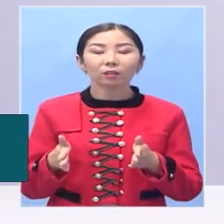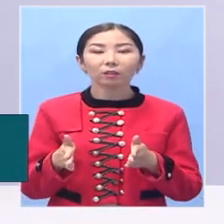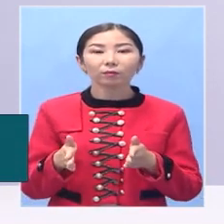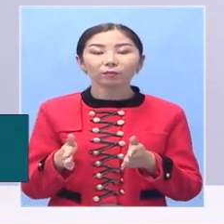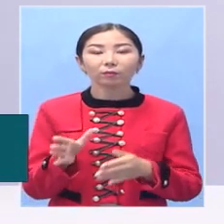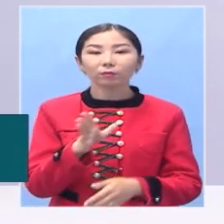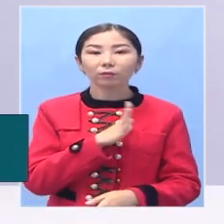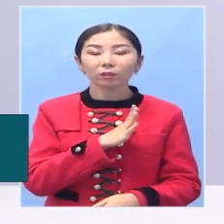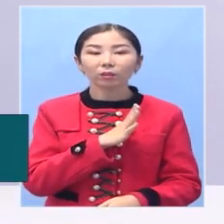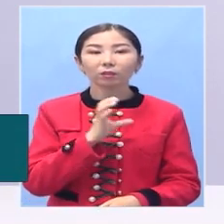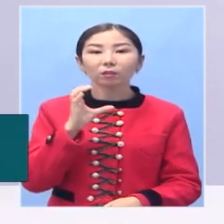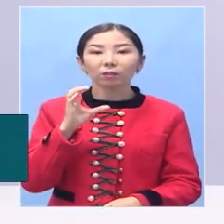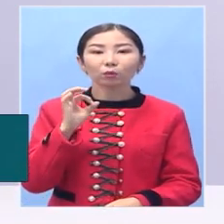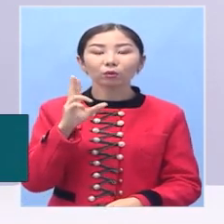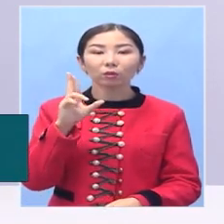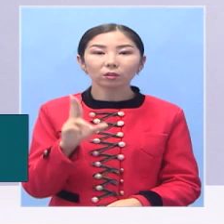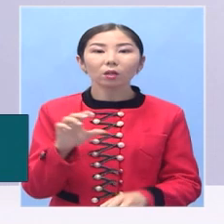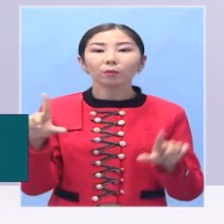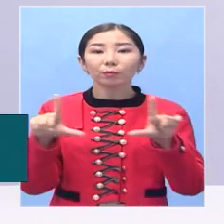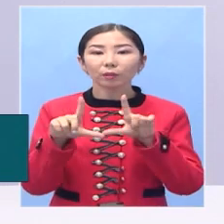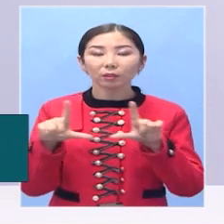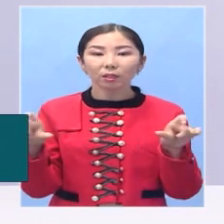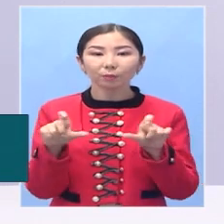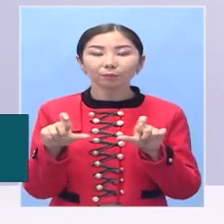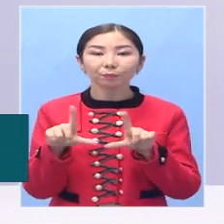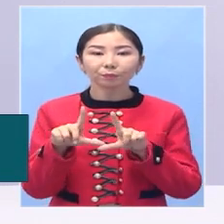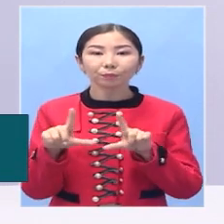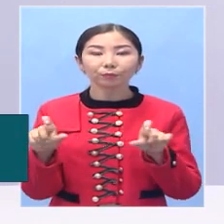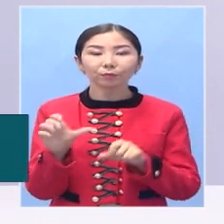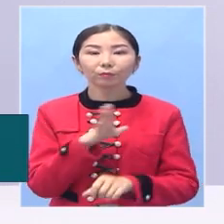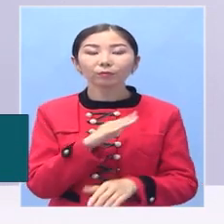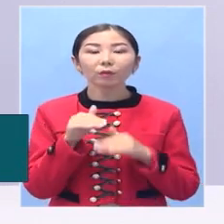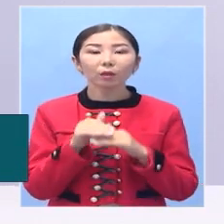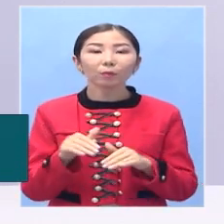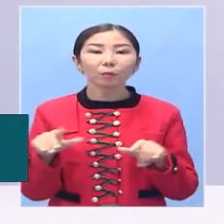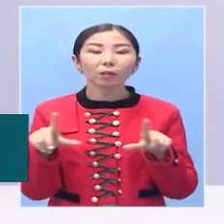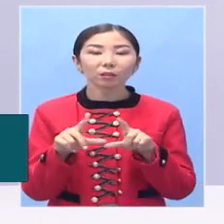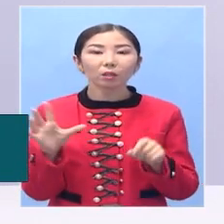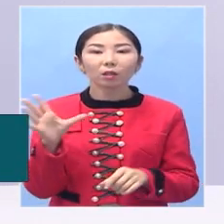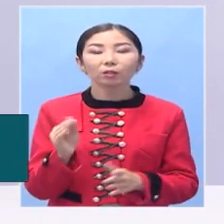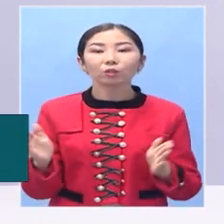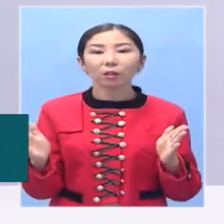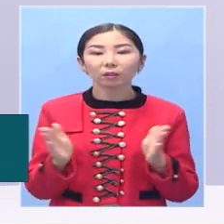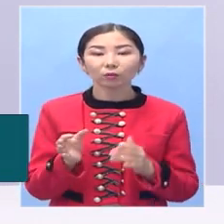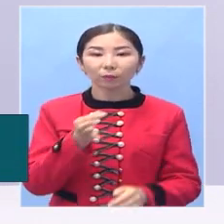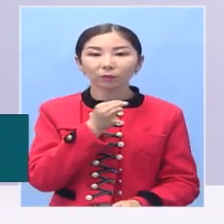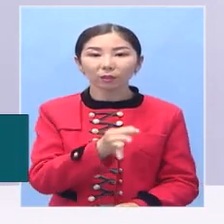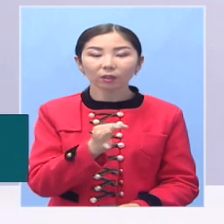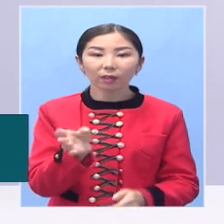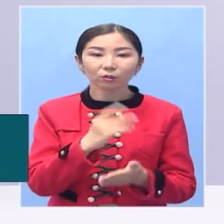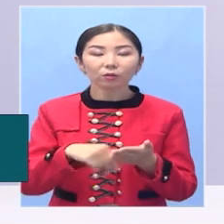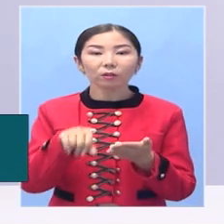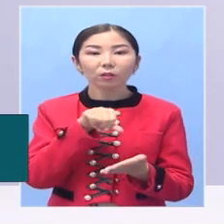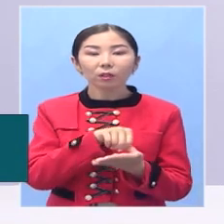жаңагы әлеуметтік, мысалы, школа, мектеп болсын, бала бақша болсын, сол шағын аудандағы сол жерге қатысты